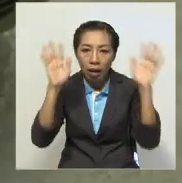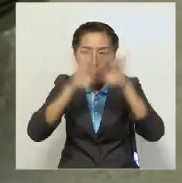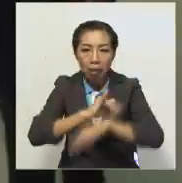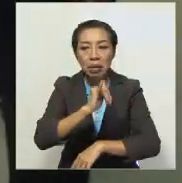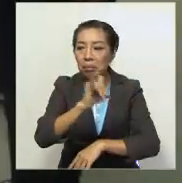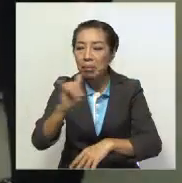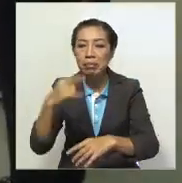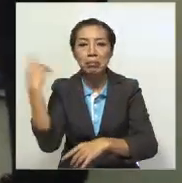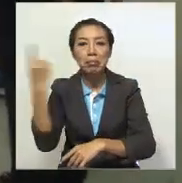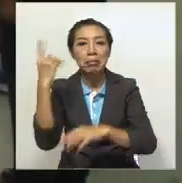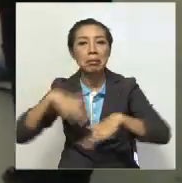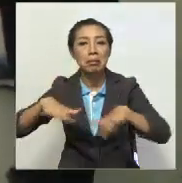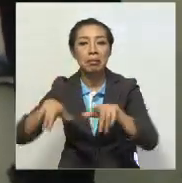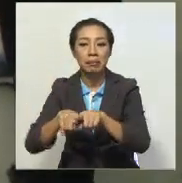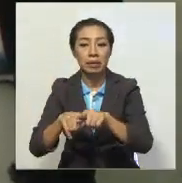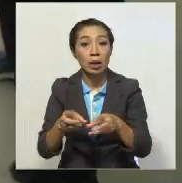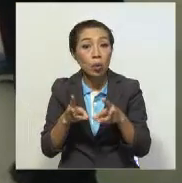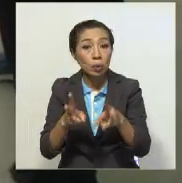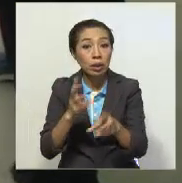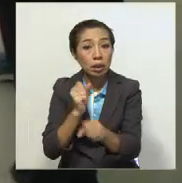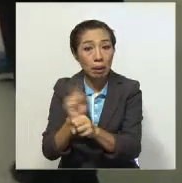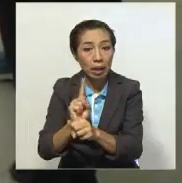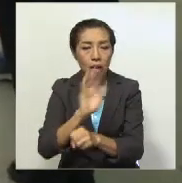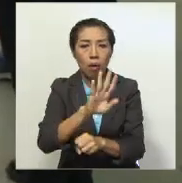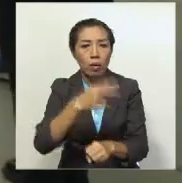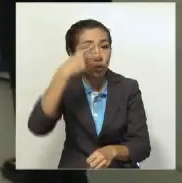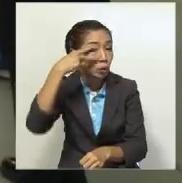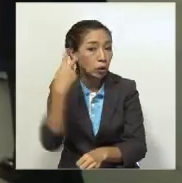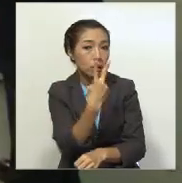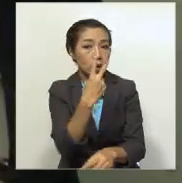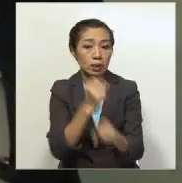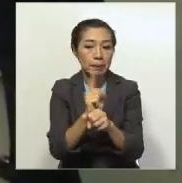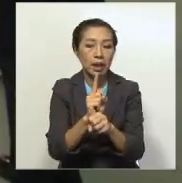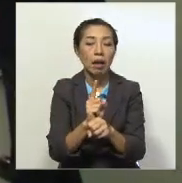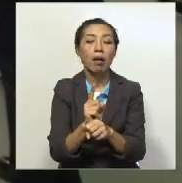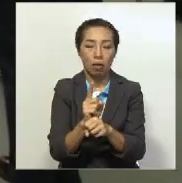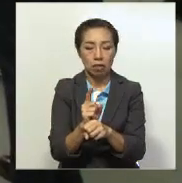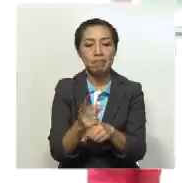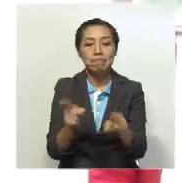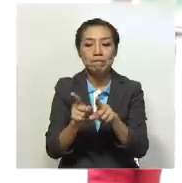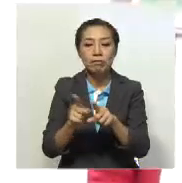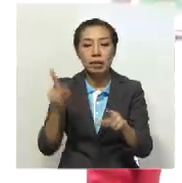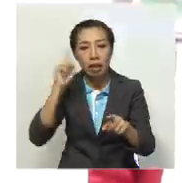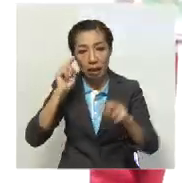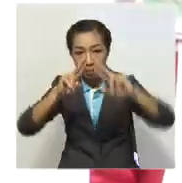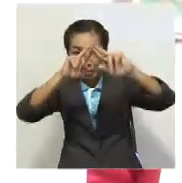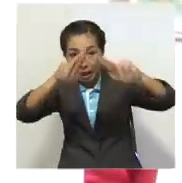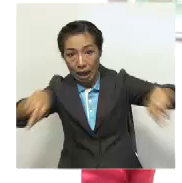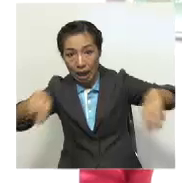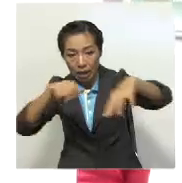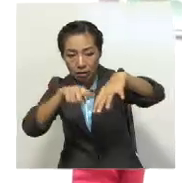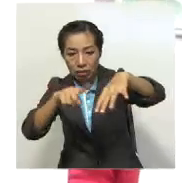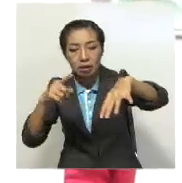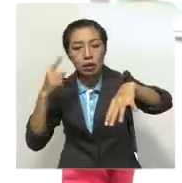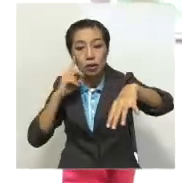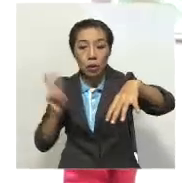ครับโดยกลอุบายนะครับของผู้ต้องหาเนี่ยก็รับสารภาพนะครับว่าจะทำทีเป็นลูกค้าเข้ามาช